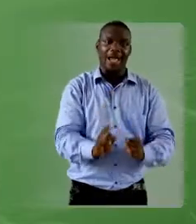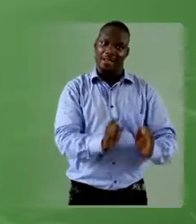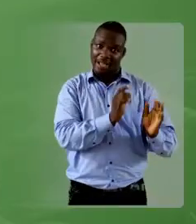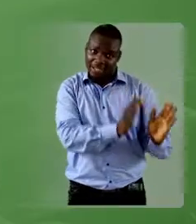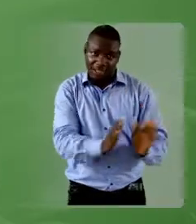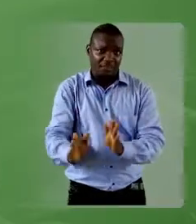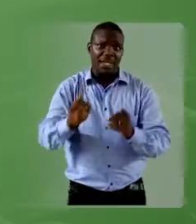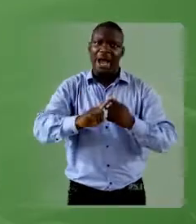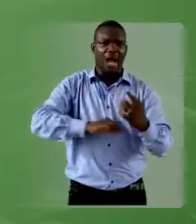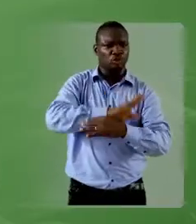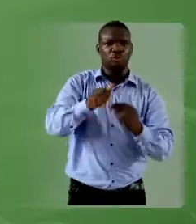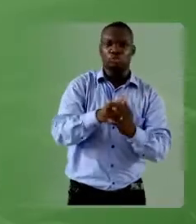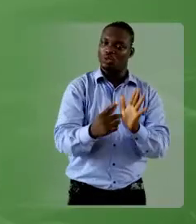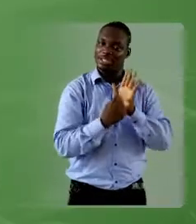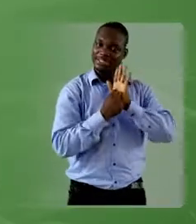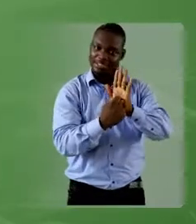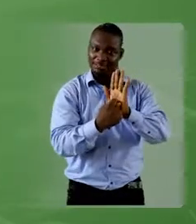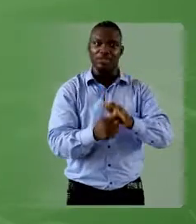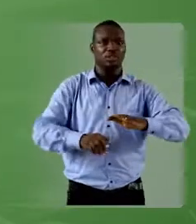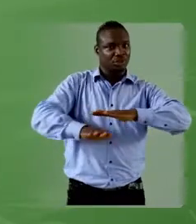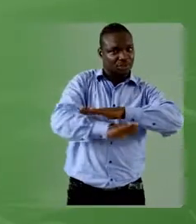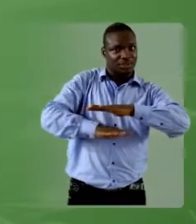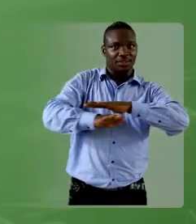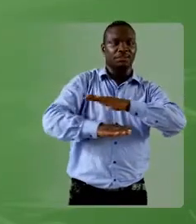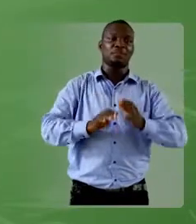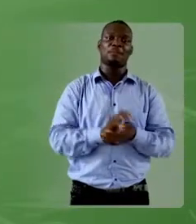tous les types de gîtes.